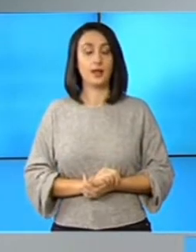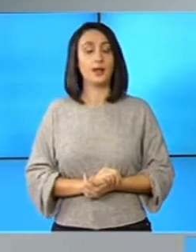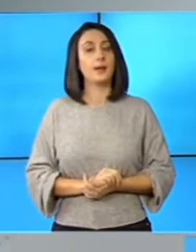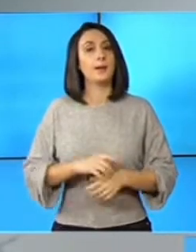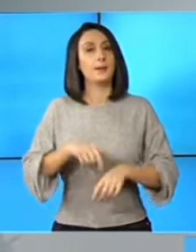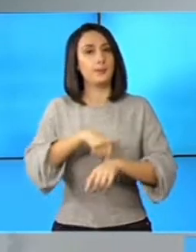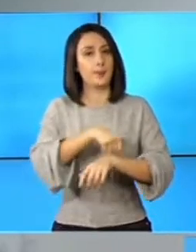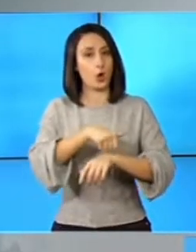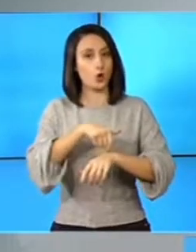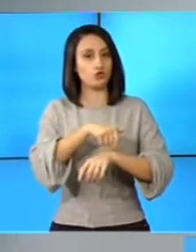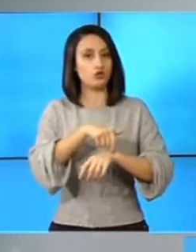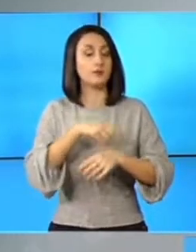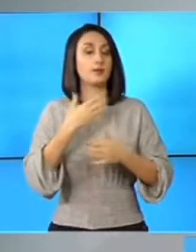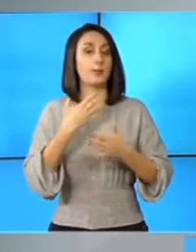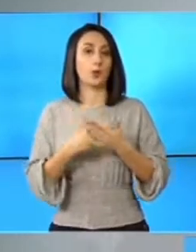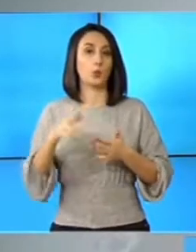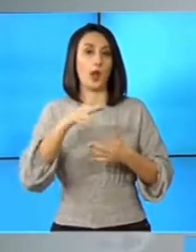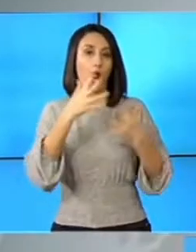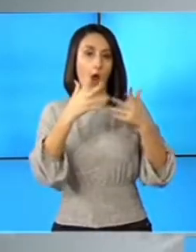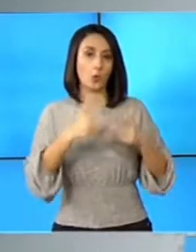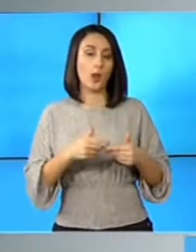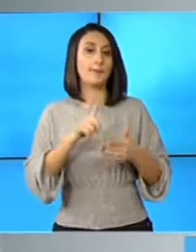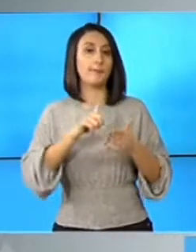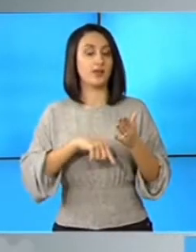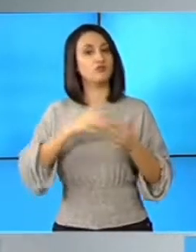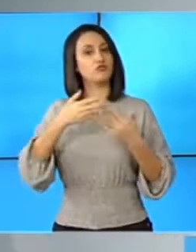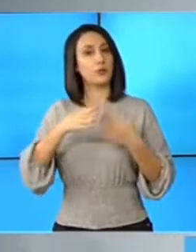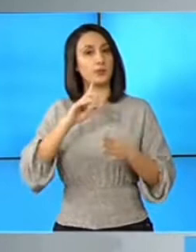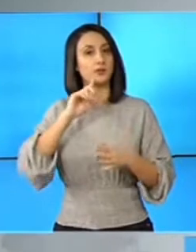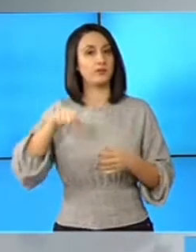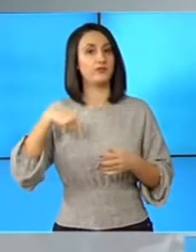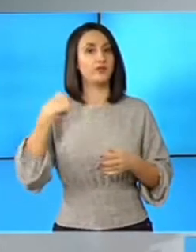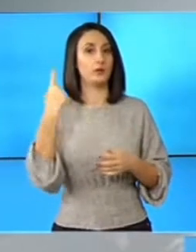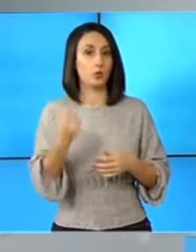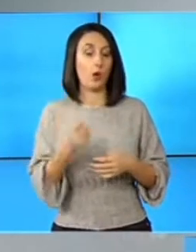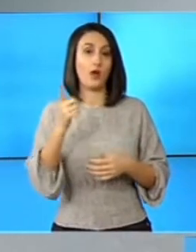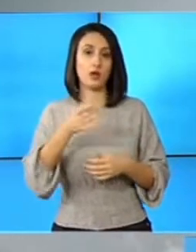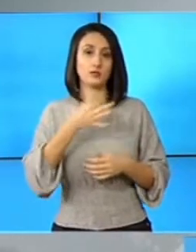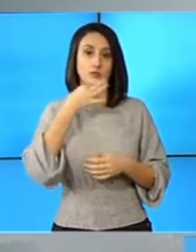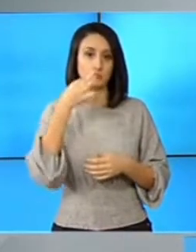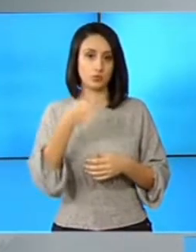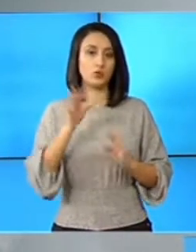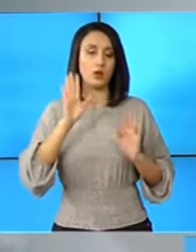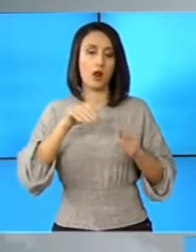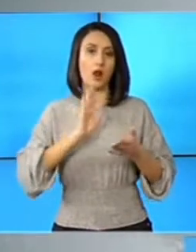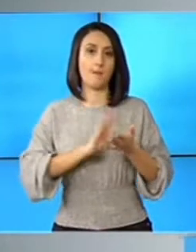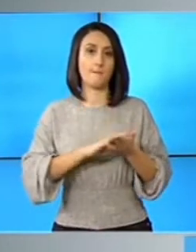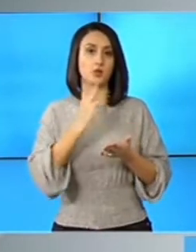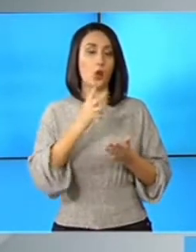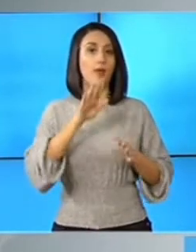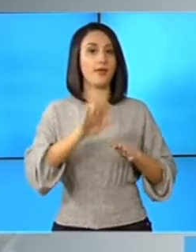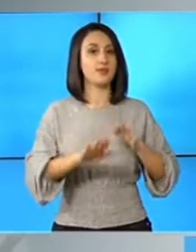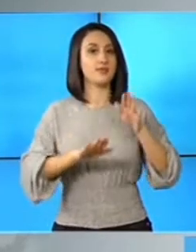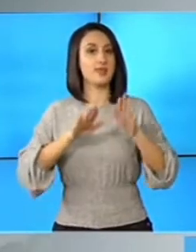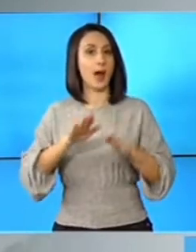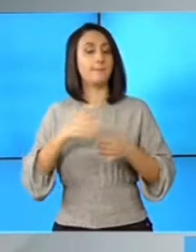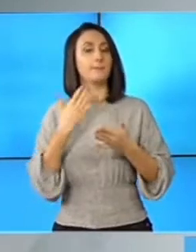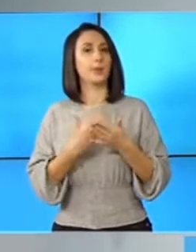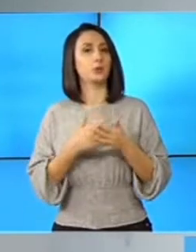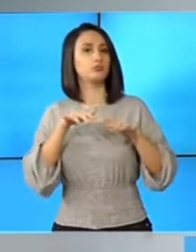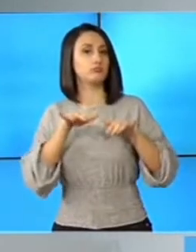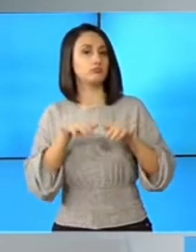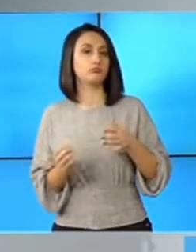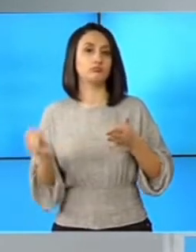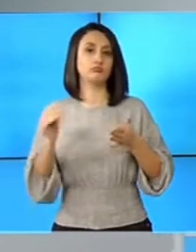Procesul de recalculare a pensiilor va începe de săptămâna viitoare. Turcan a precizat că demersul are la bază 2 etape, iar softul pentru